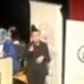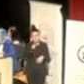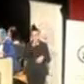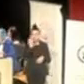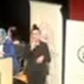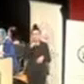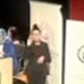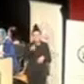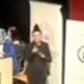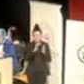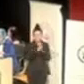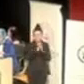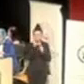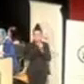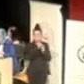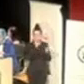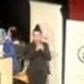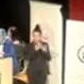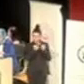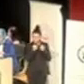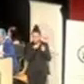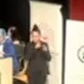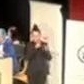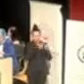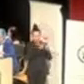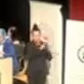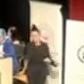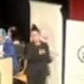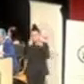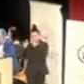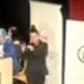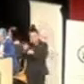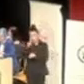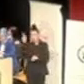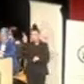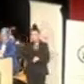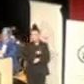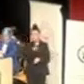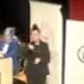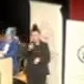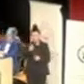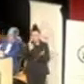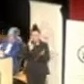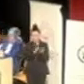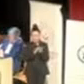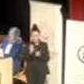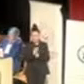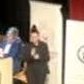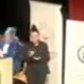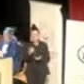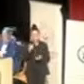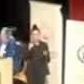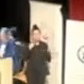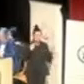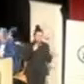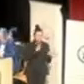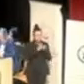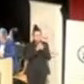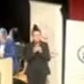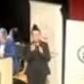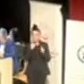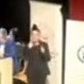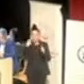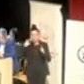eser sayısını dijital kütüphane sistemi artırmıştır. 80 yazılı nadir eser ve Rusça, Özbekçe, Kazakça ve diğer Türk